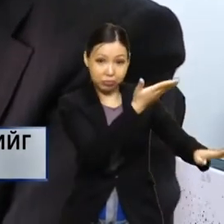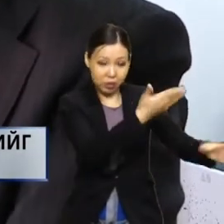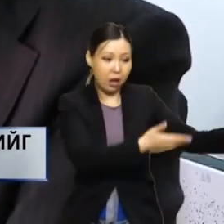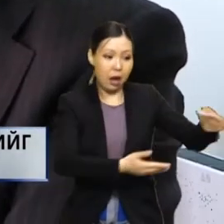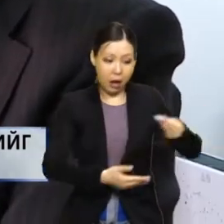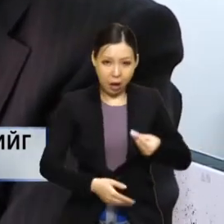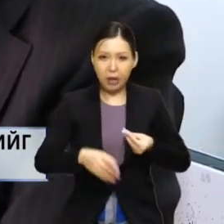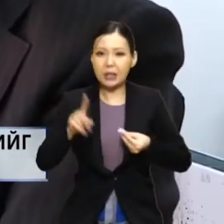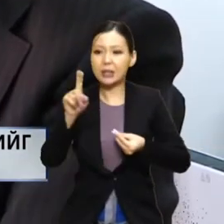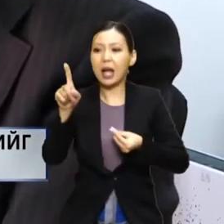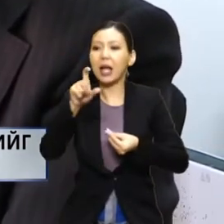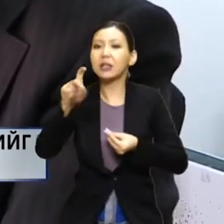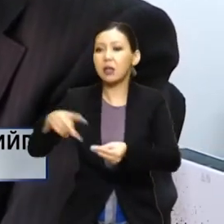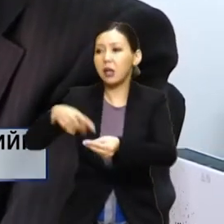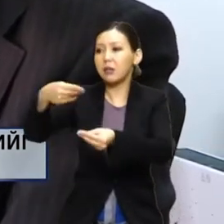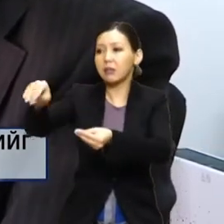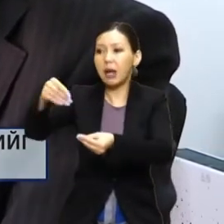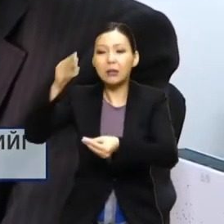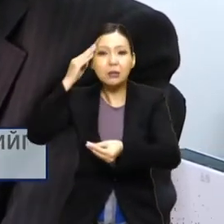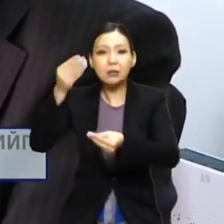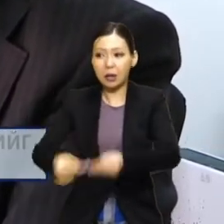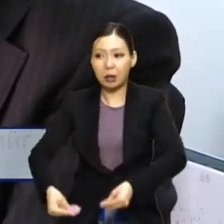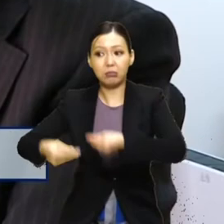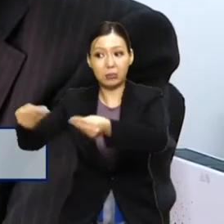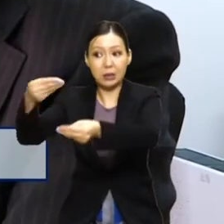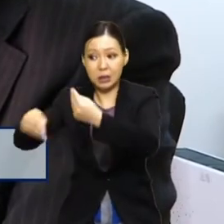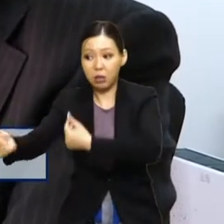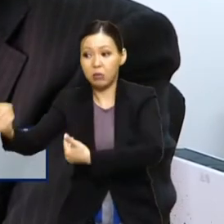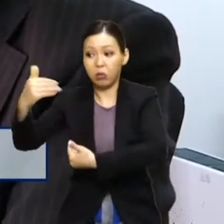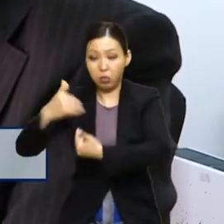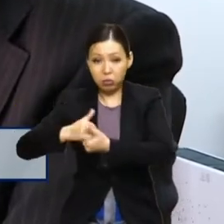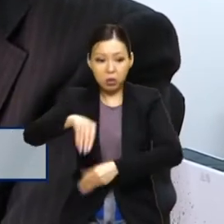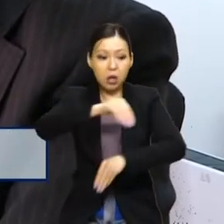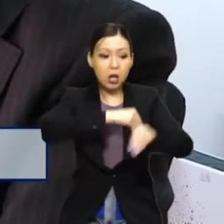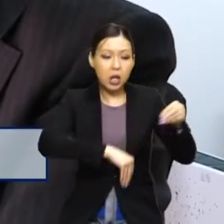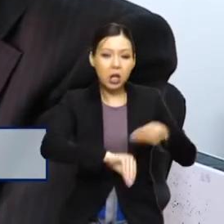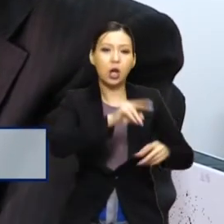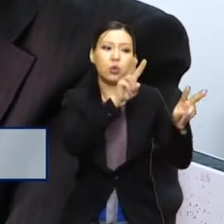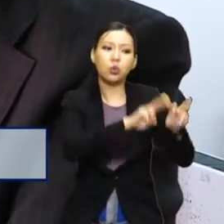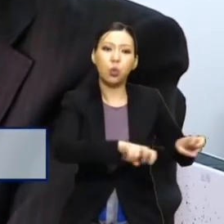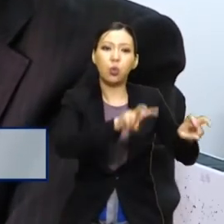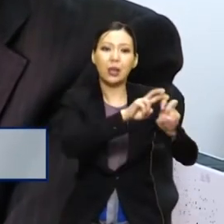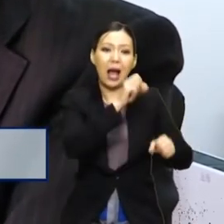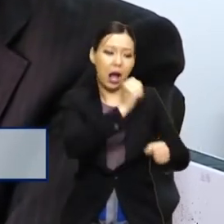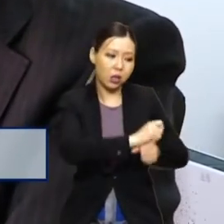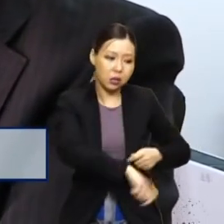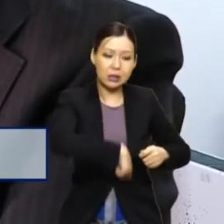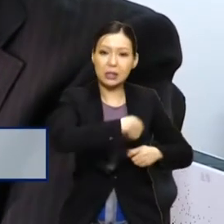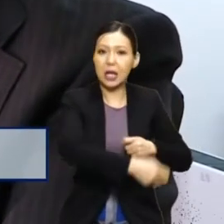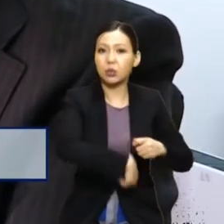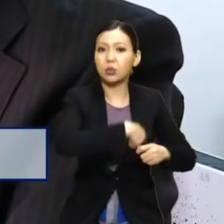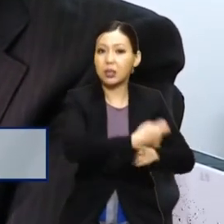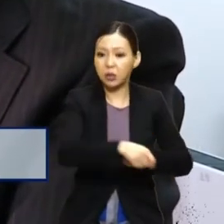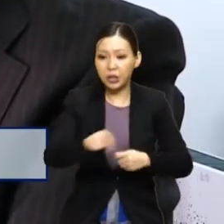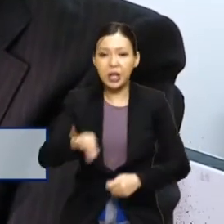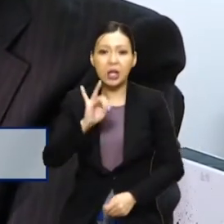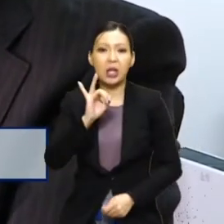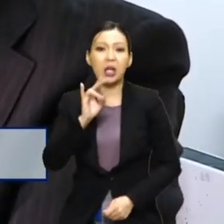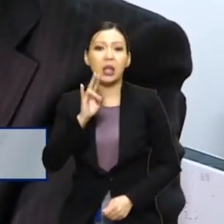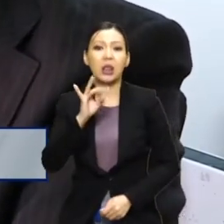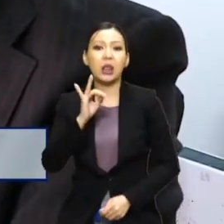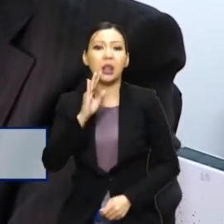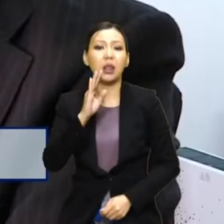ордгоо сан төвлөрүүлээд эргээд судалгаа хөгжүүлэлтийн ажилдаа зарцуулдаг. Энэ боломжуудын бол инновацийн хөлөр бол нэгдэх